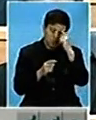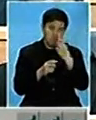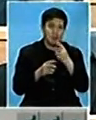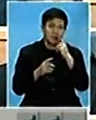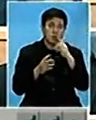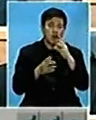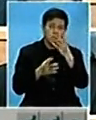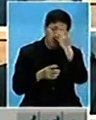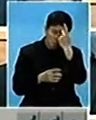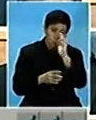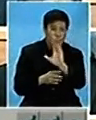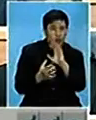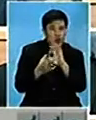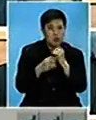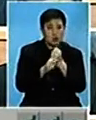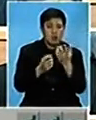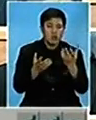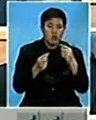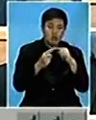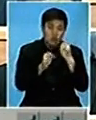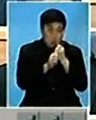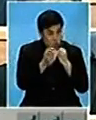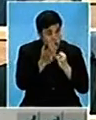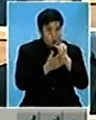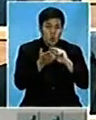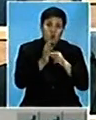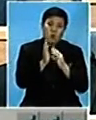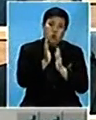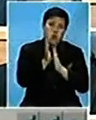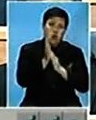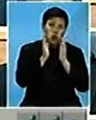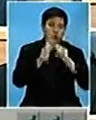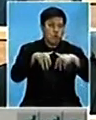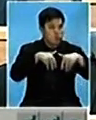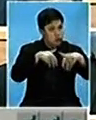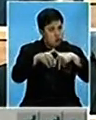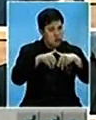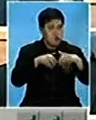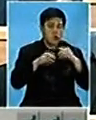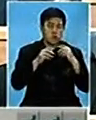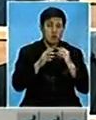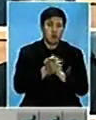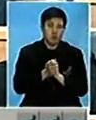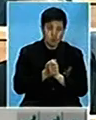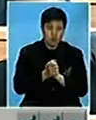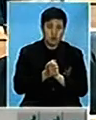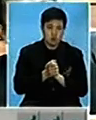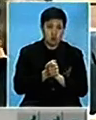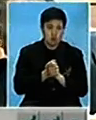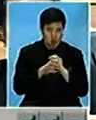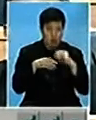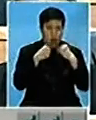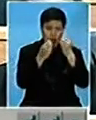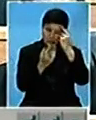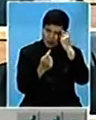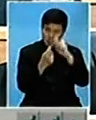ตัดสินคดีถูกตามความยุติธรรมท่านก็จะได้รับความชื่นชมจากพี่น้องประชาชนและจากชาวโลกขอให้ท่านรักประเทศไ